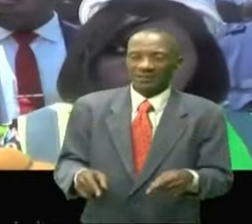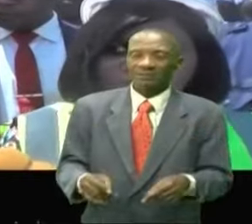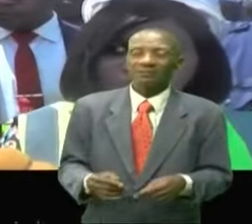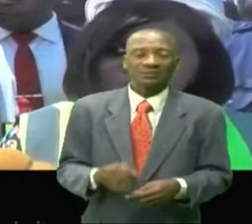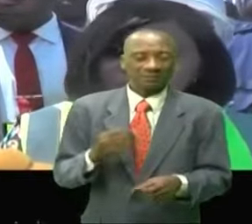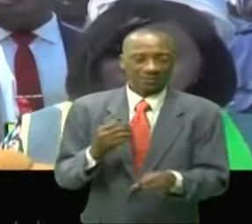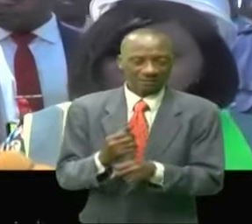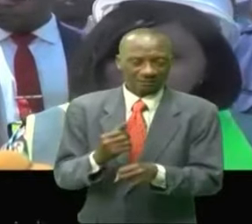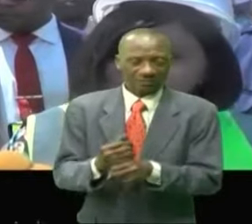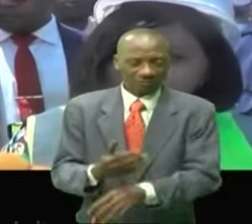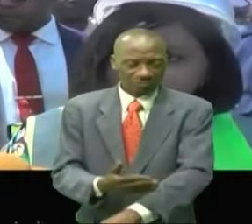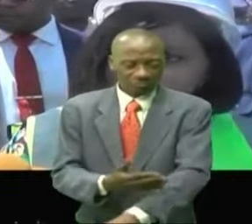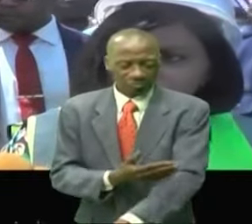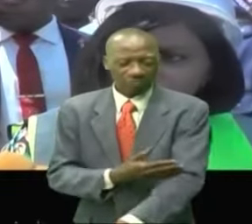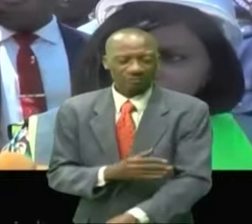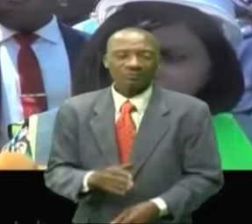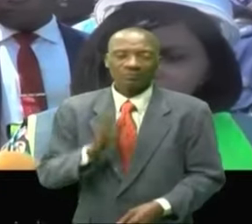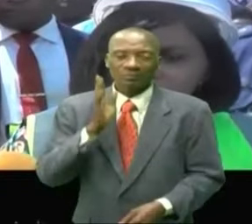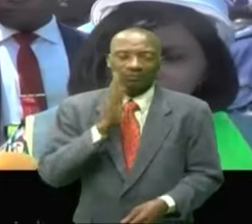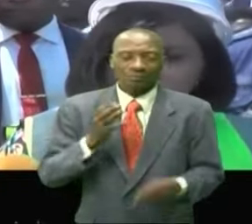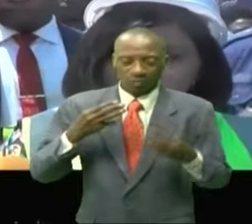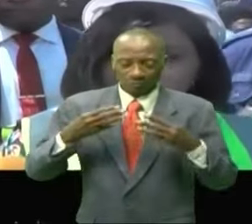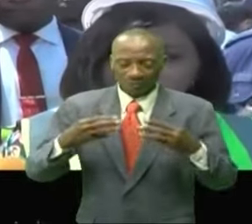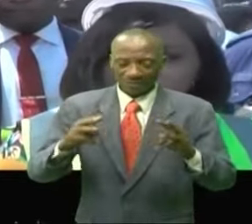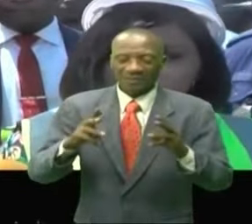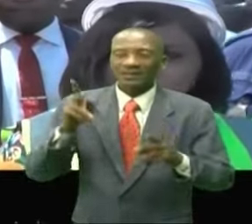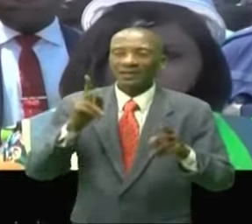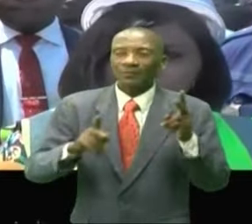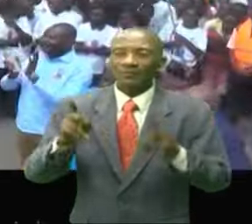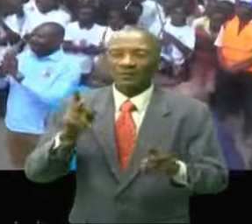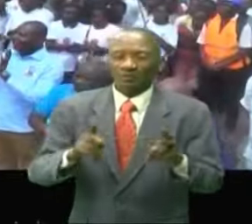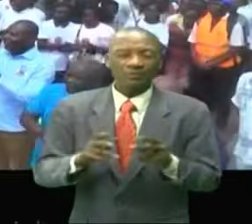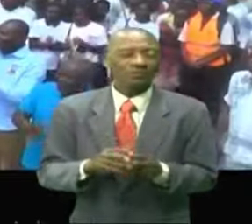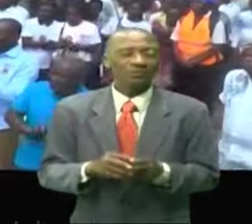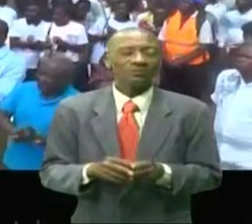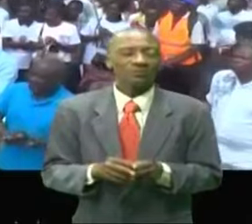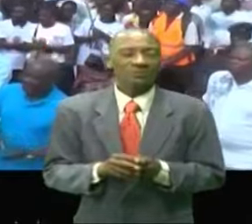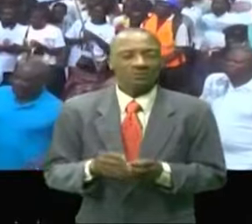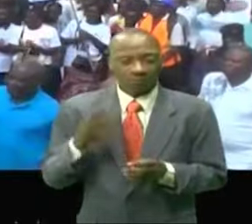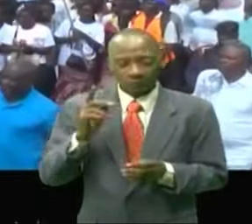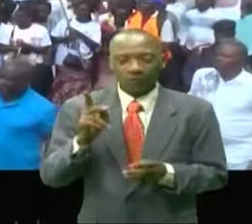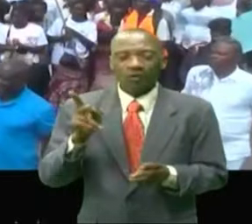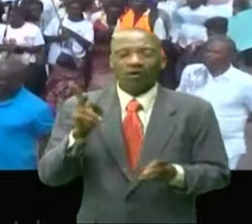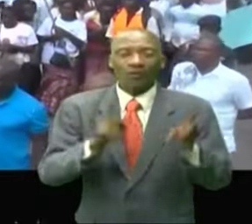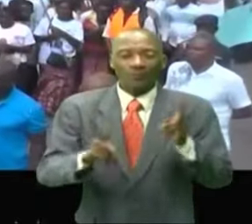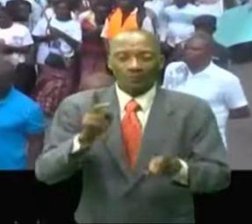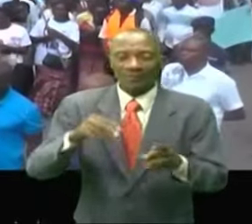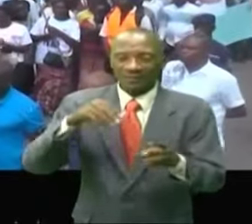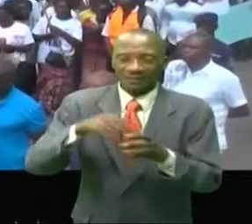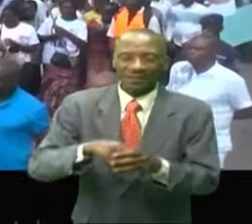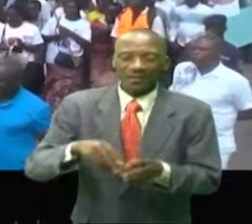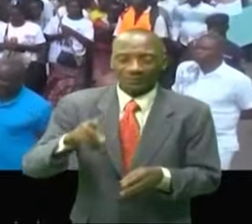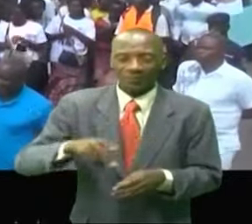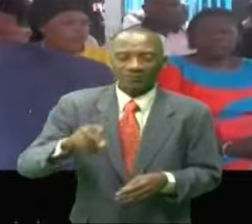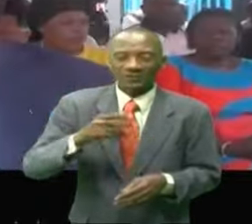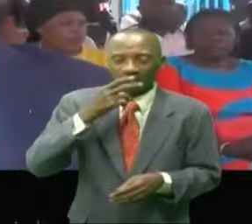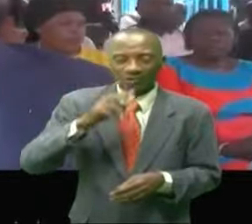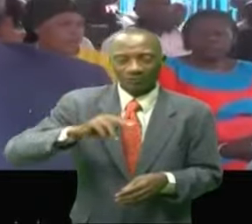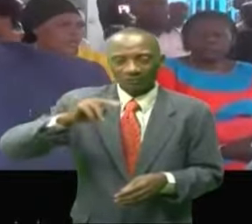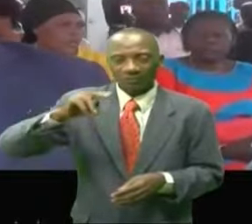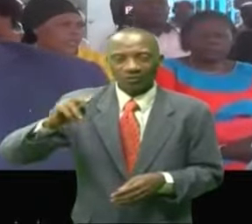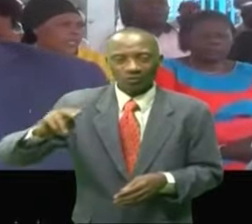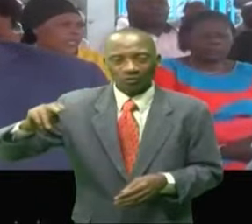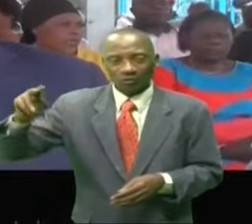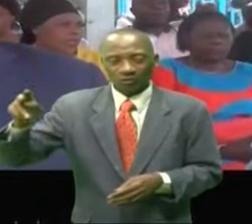que je donne à la population pour leur dire que je suis là aussi pour le développement. La population a exprimé son soulagement de voir les travaux